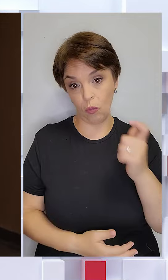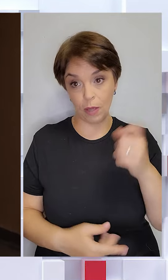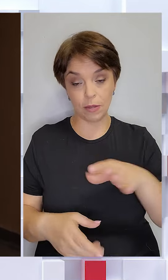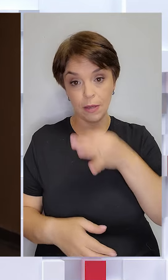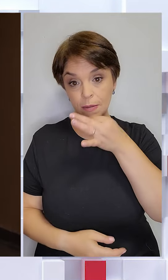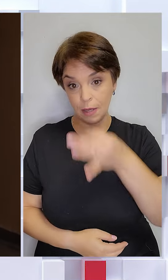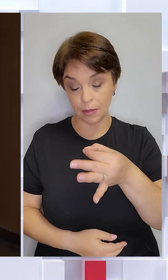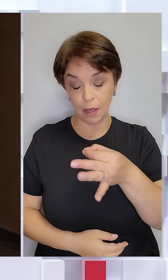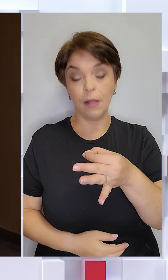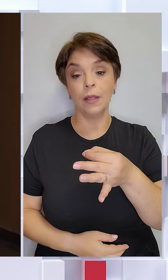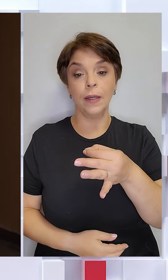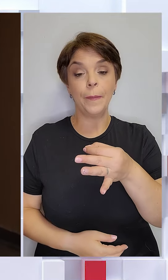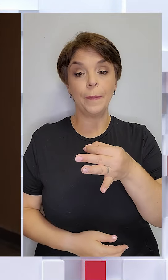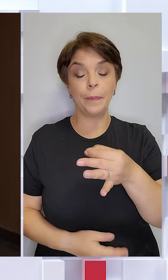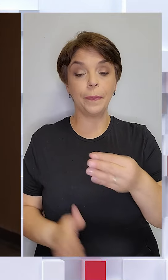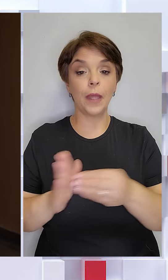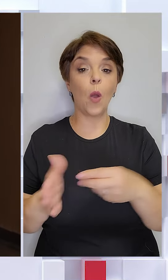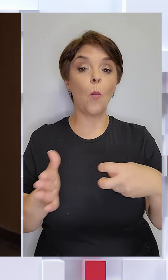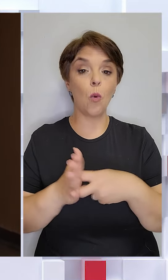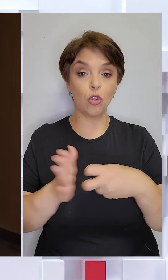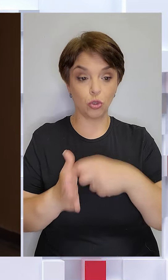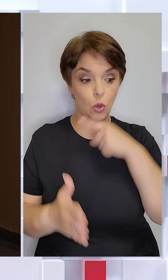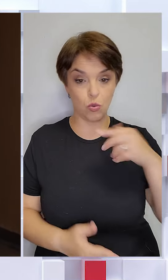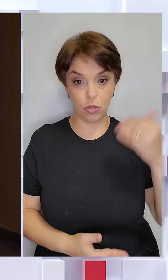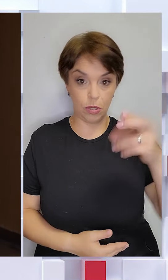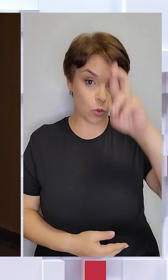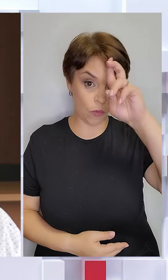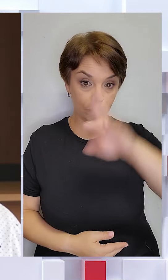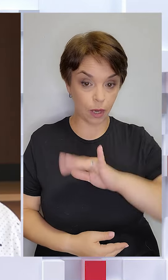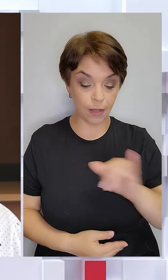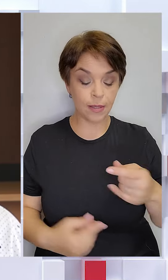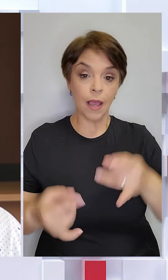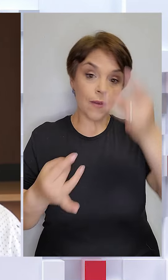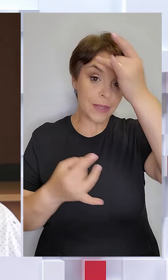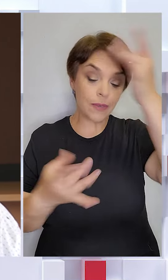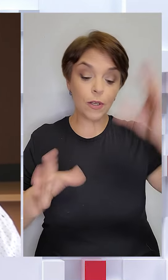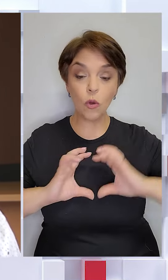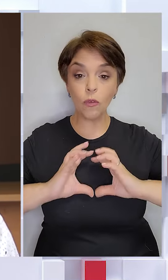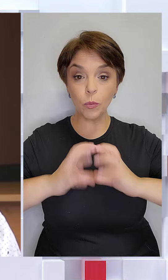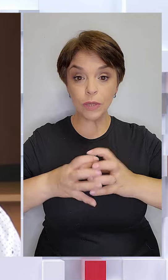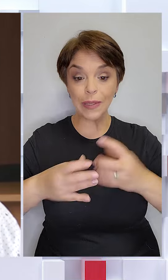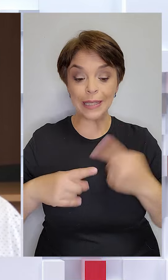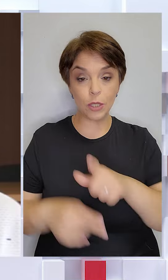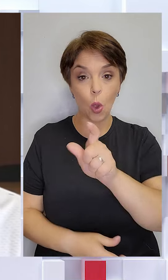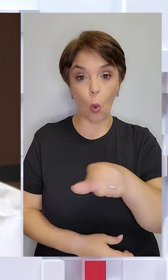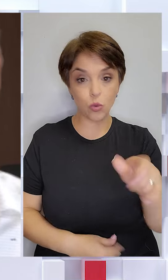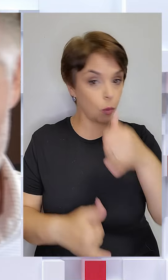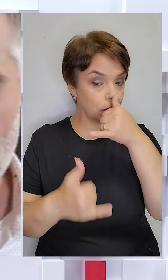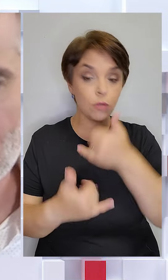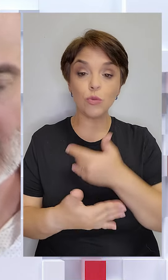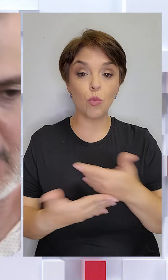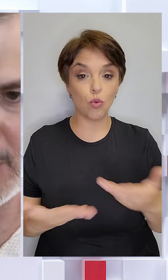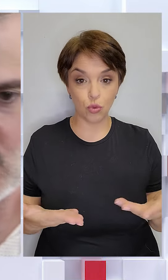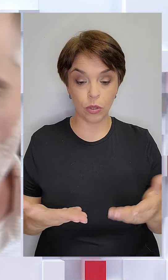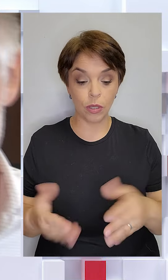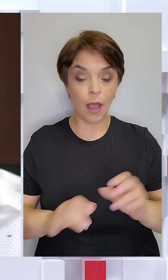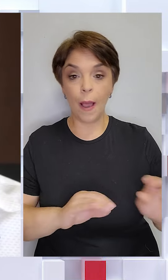як зазначили, пошти Російської Федерації. В цивілізованому світі ці особи не